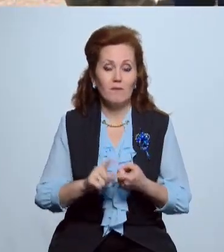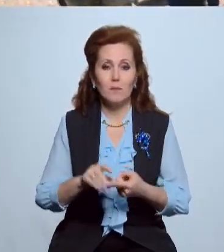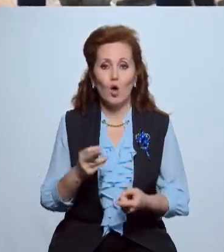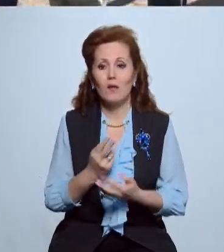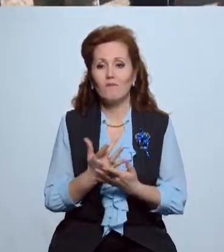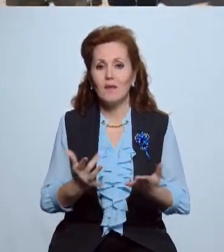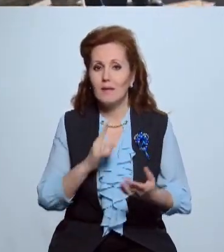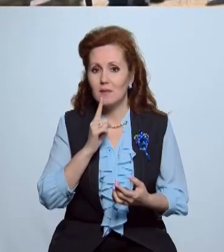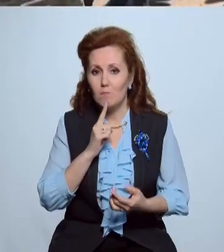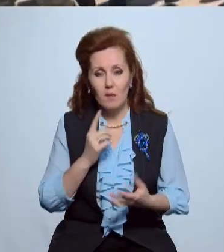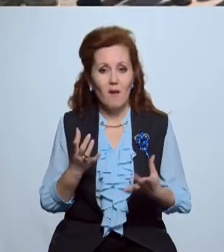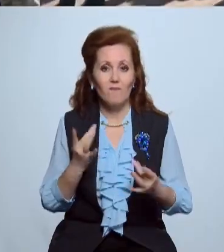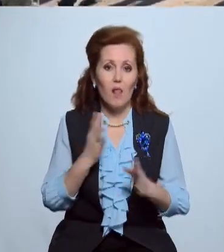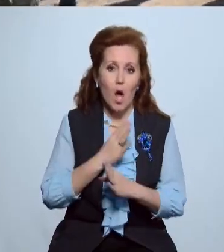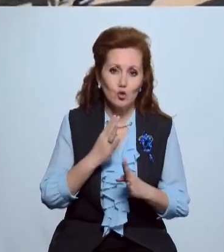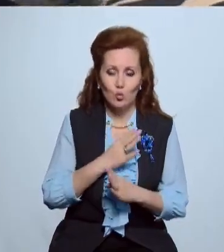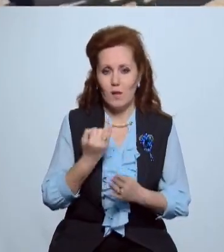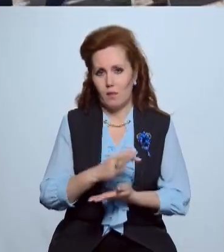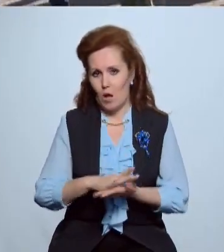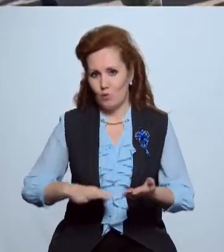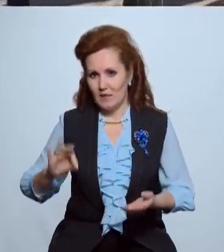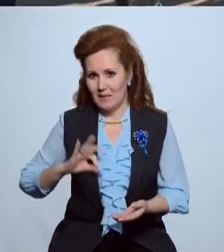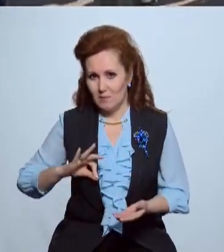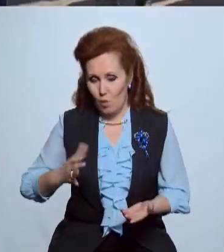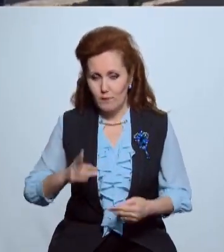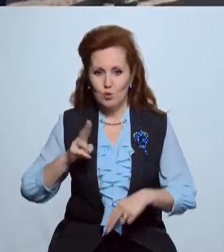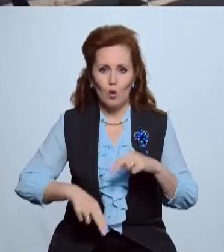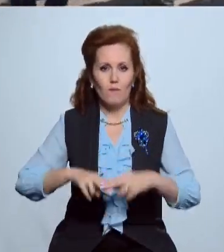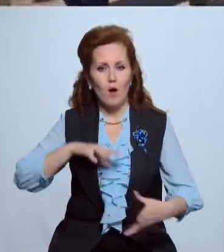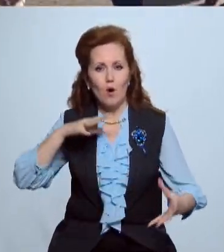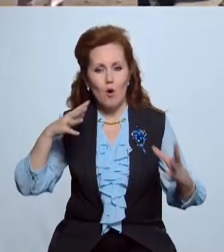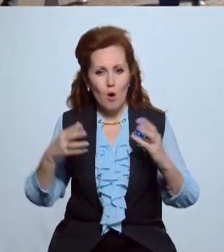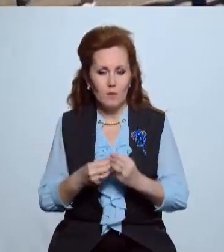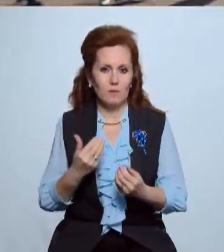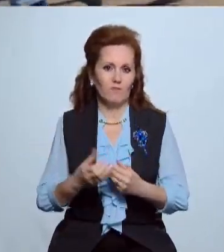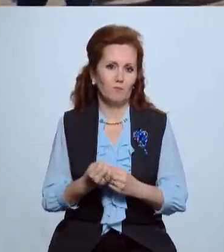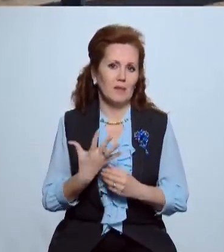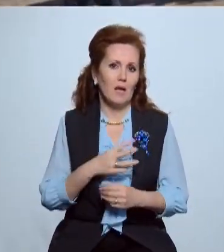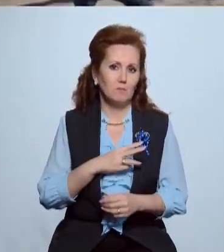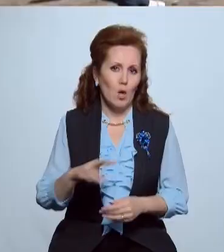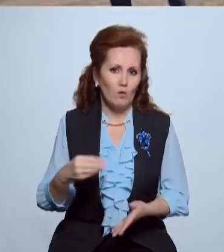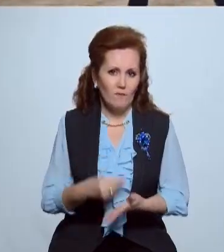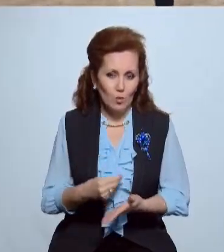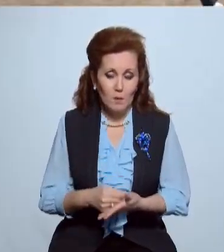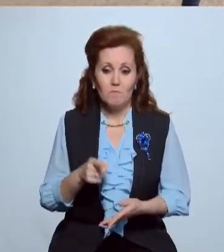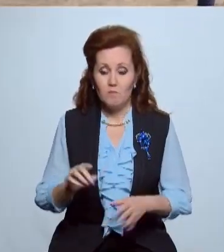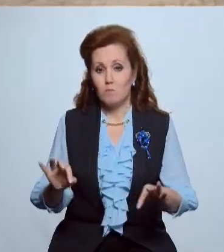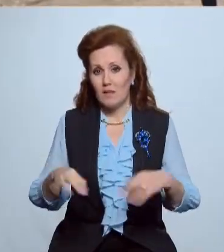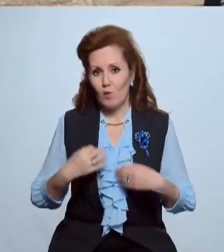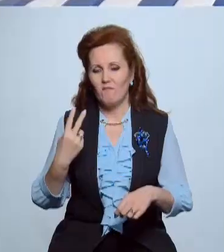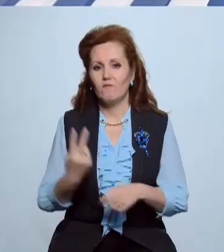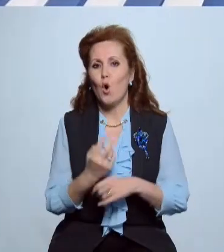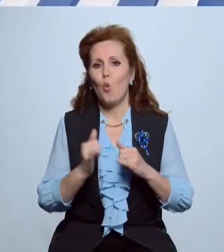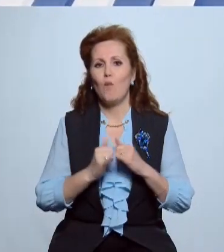вида семян, влажности и дальнейшего использования. Строительство комплекса обошлось хозяйству в 15 миллионов рублей, но он позволит